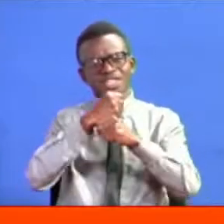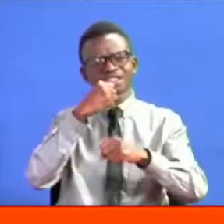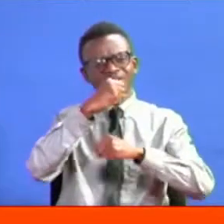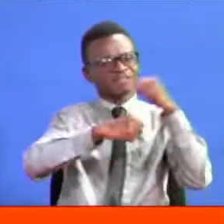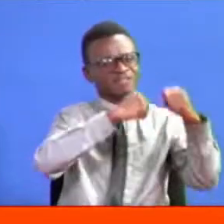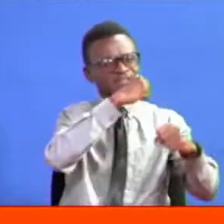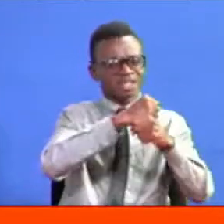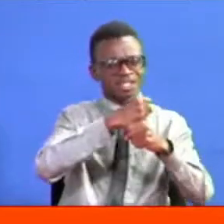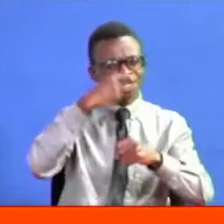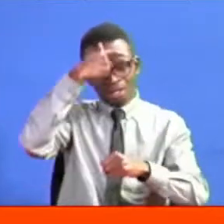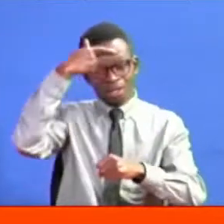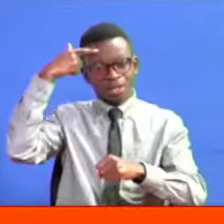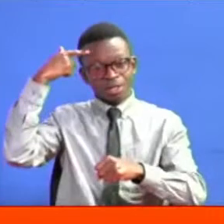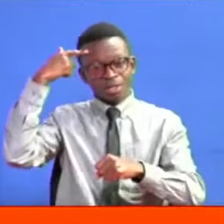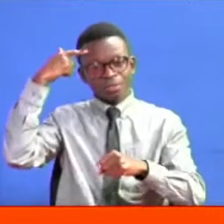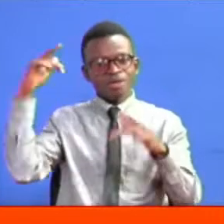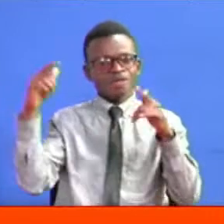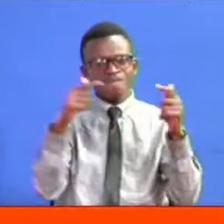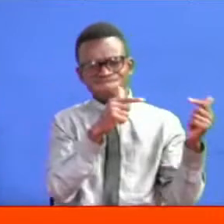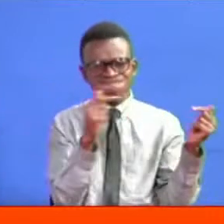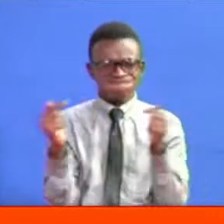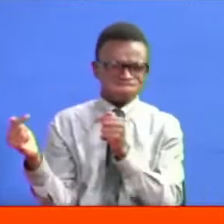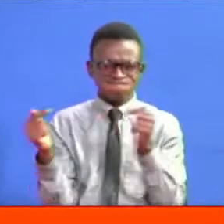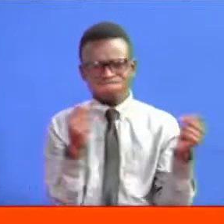ya taharuki za